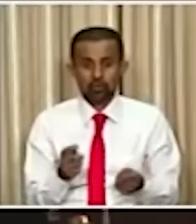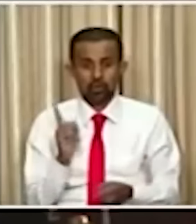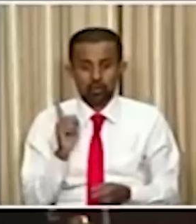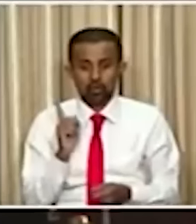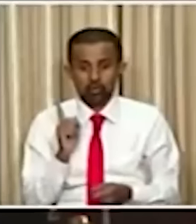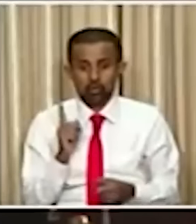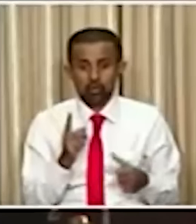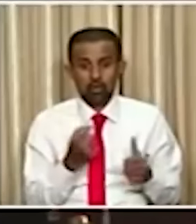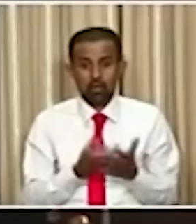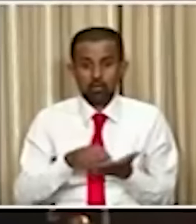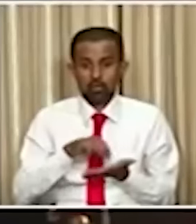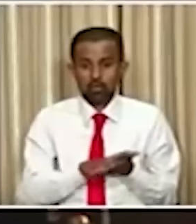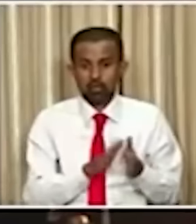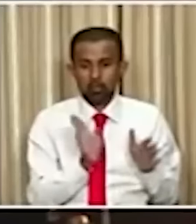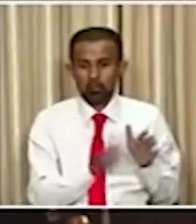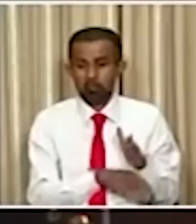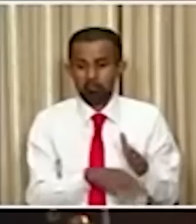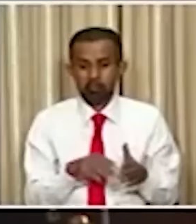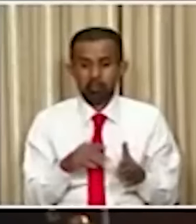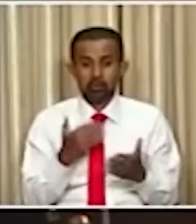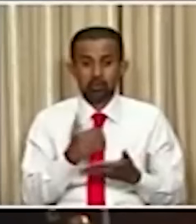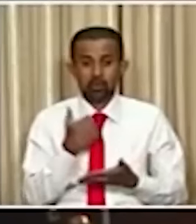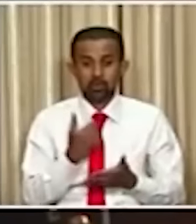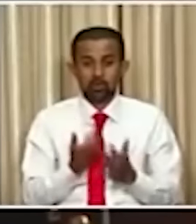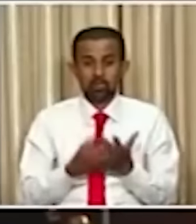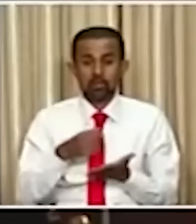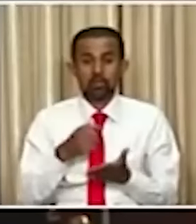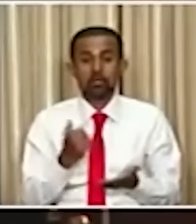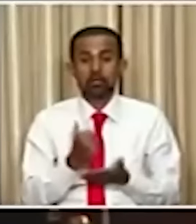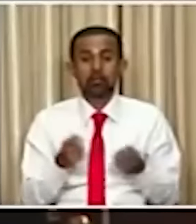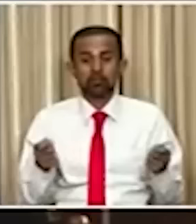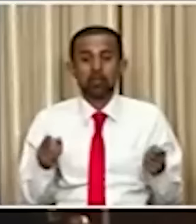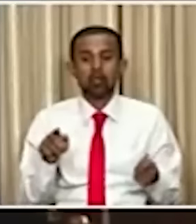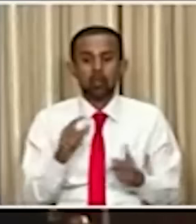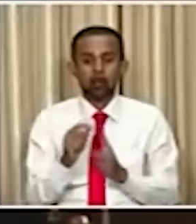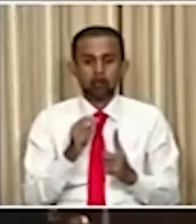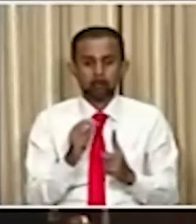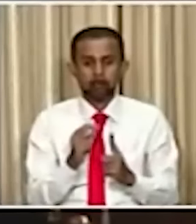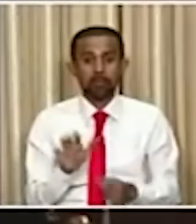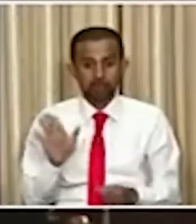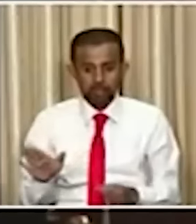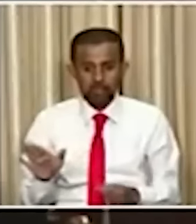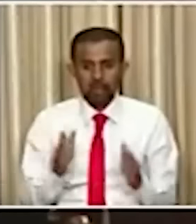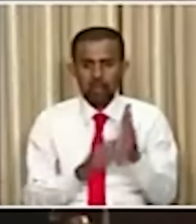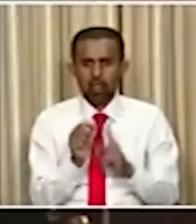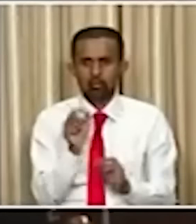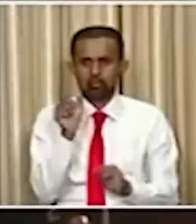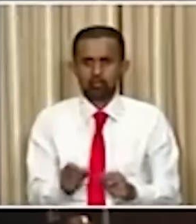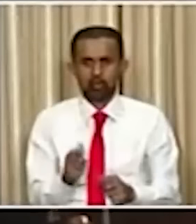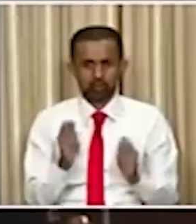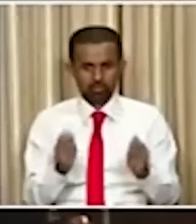Ara Liyapadin Jatharina Kiyala Cabinet Sunday Se Demme Kauda Parliament Inna Amatyavarek Meka